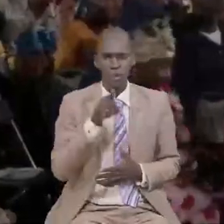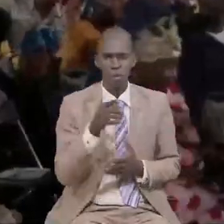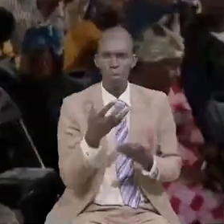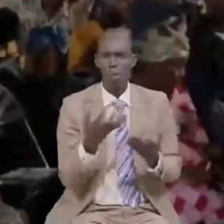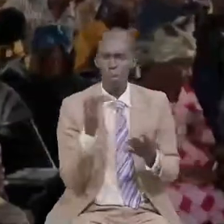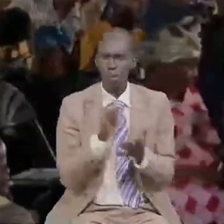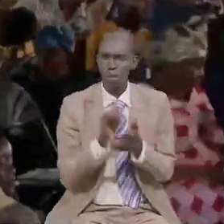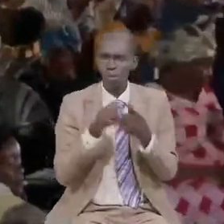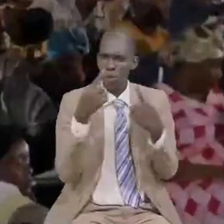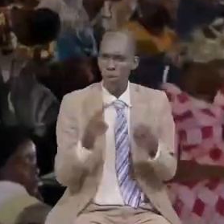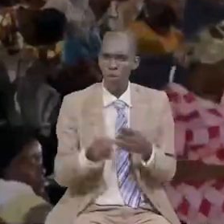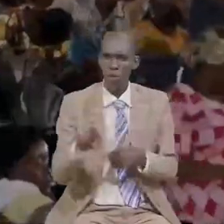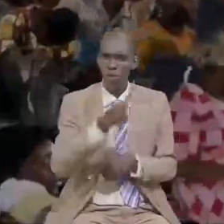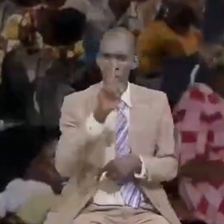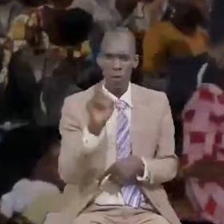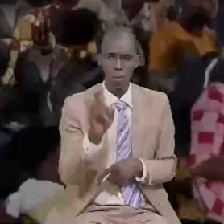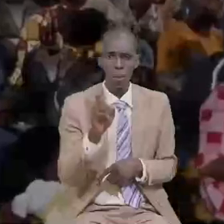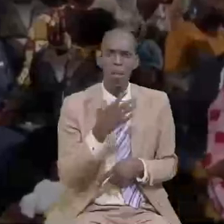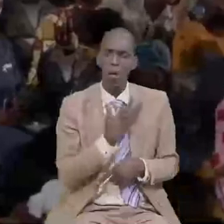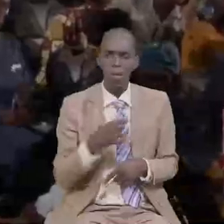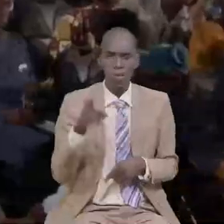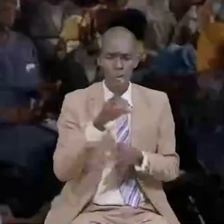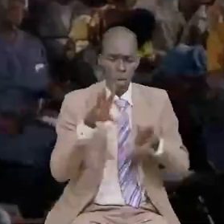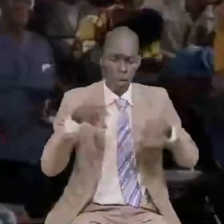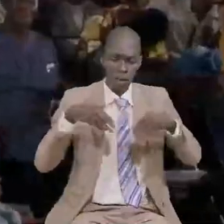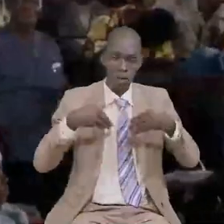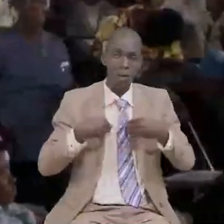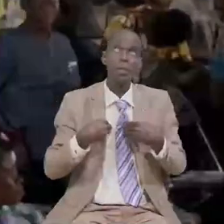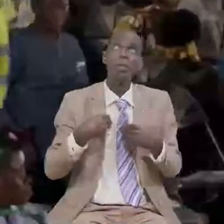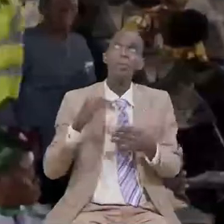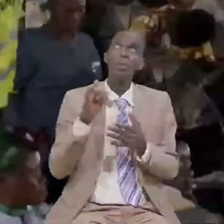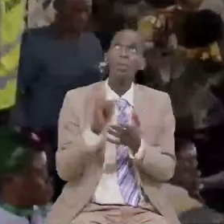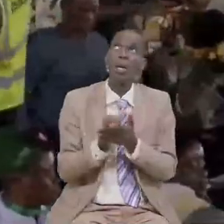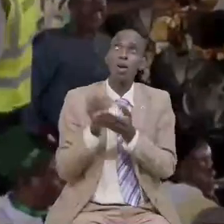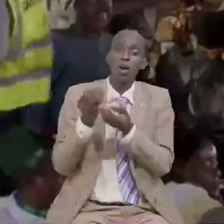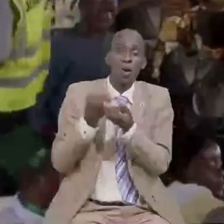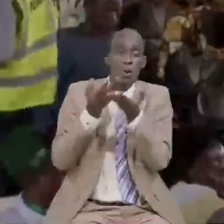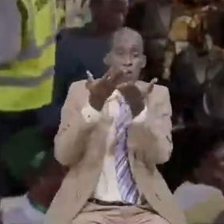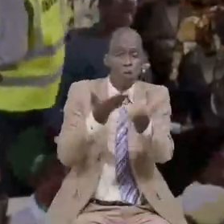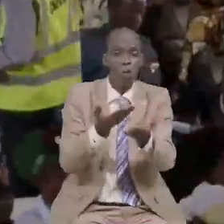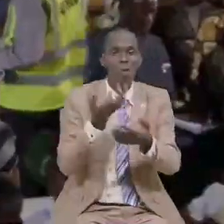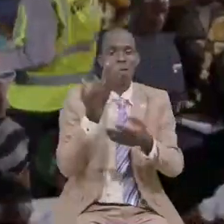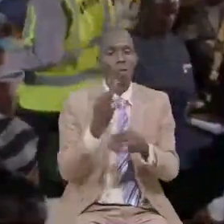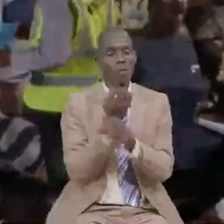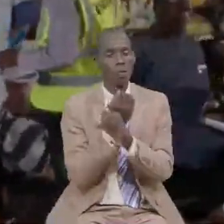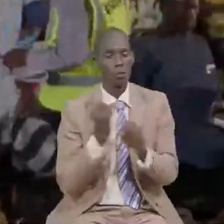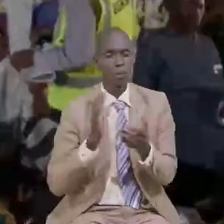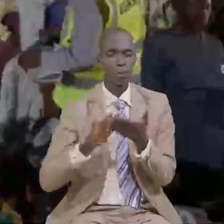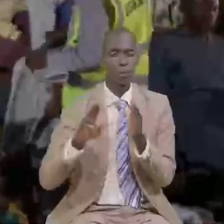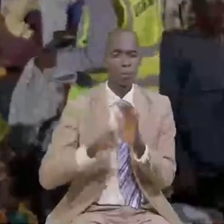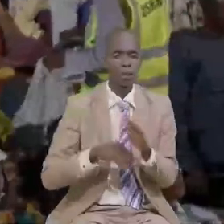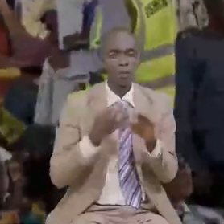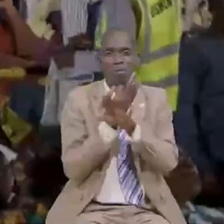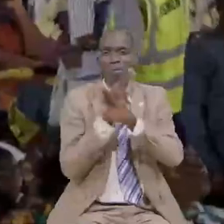que cela t'arrive, tu l'acceptes, tu acceptes l'offre du salut, du